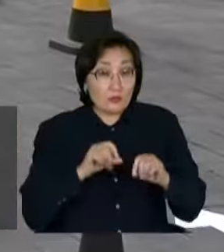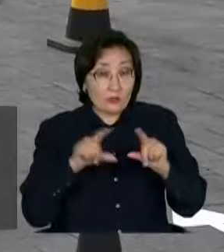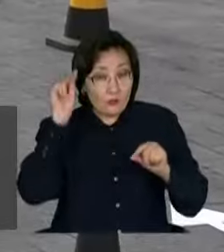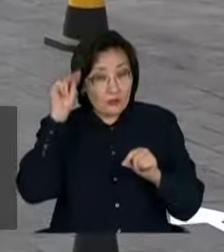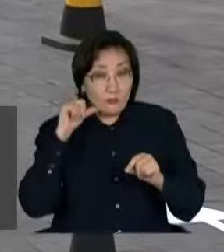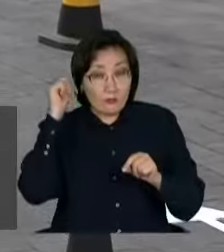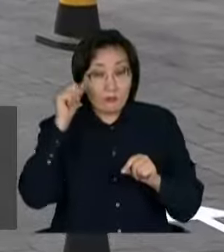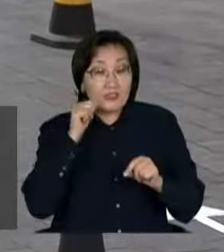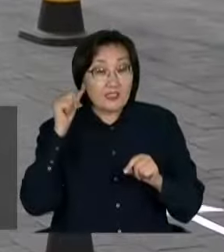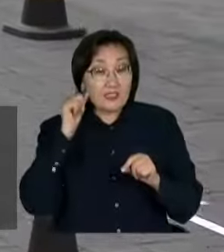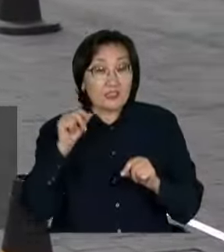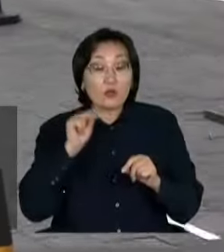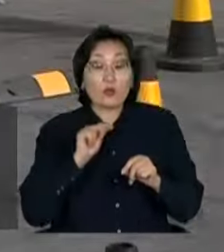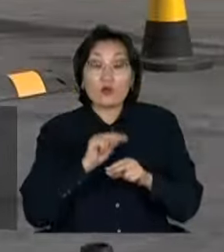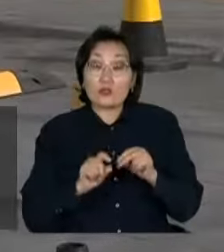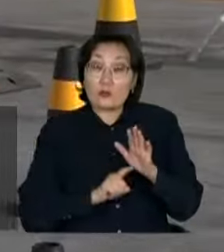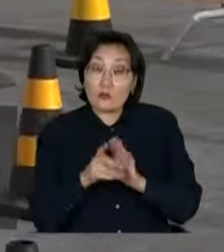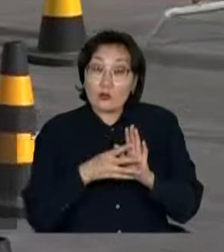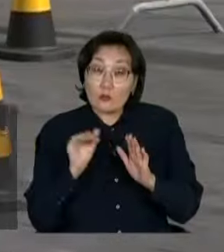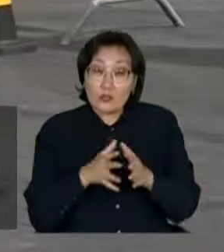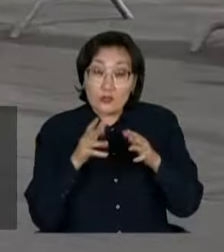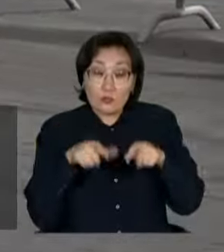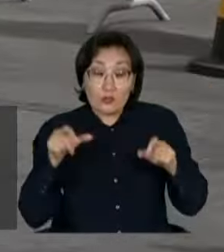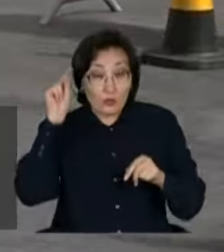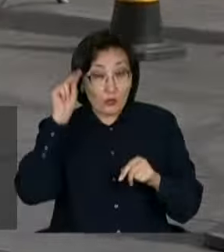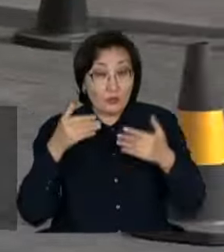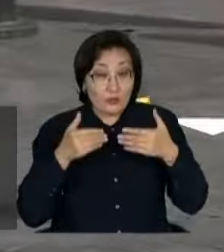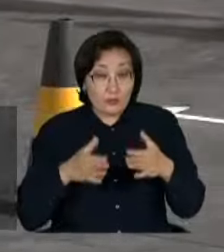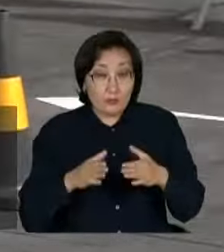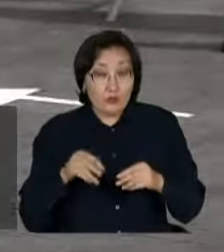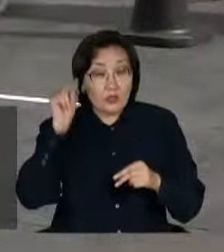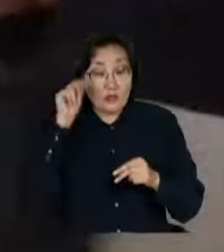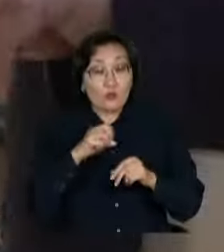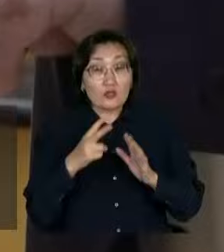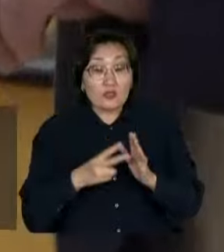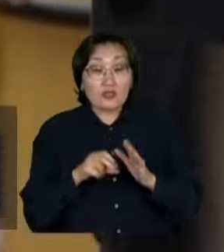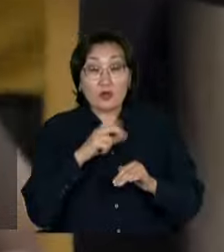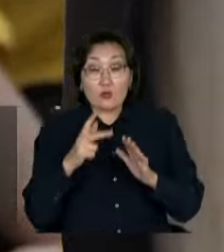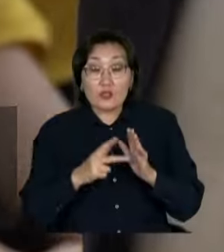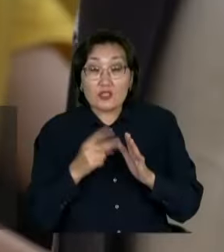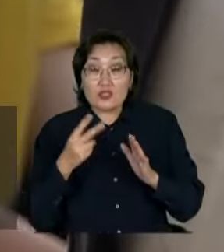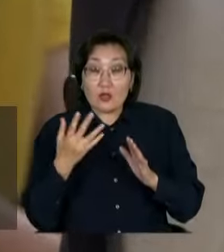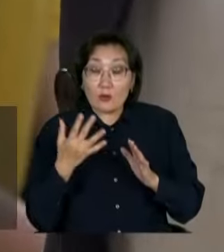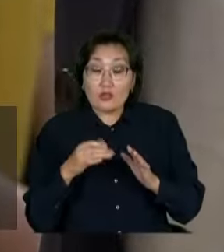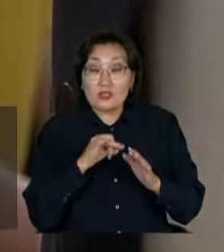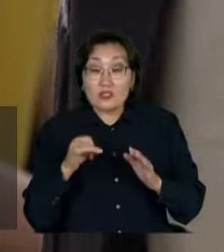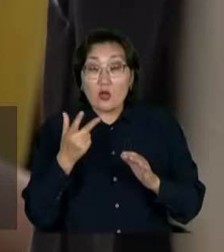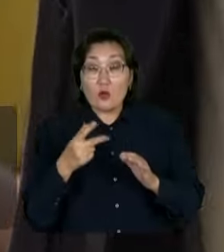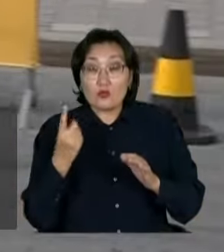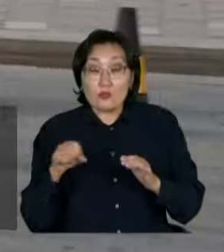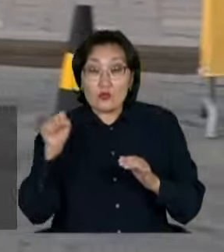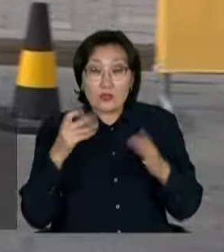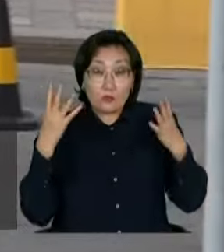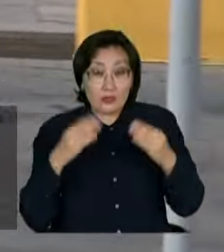былтырда ұйымдастырылыпты. Қазірге дейін 9000-нан астам адам оқып шыққан. Биыл сабақтар 17-ші, 18-ші, 25-ші және 31-ші